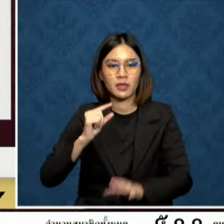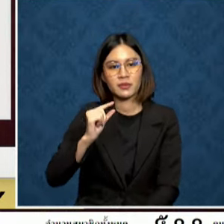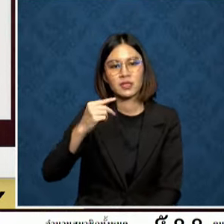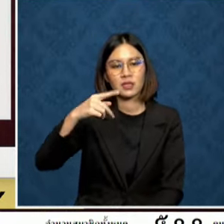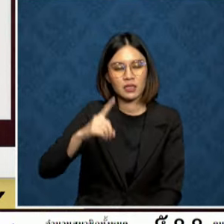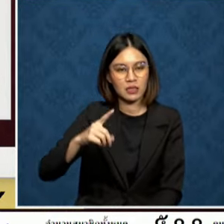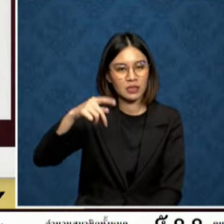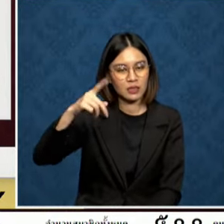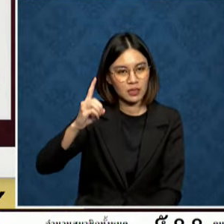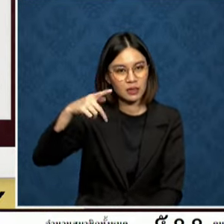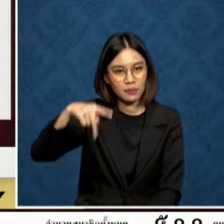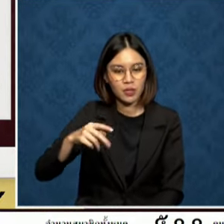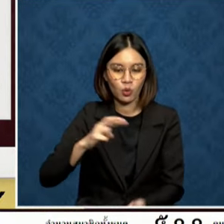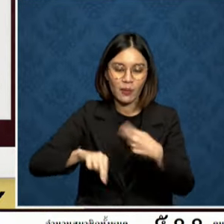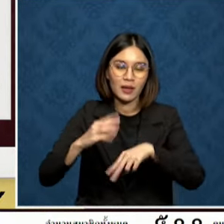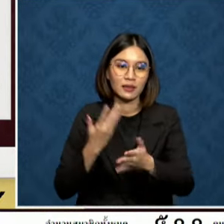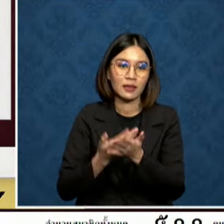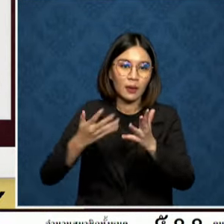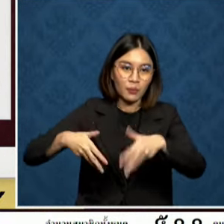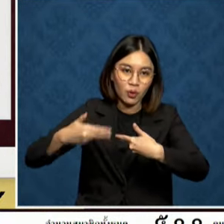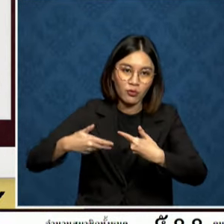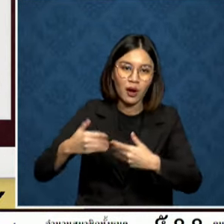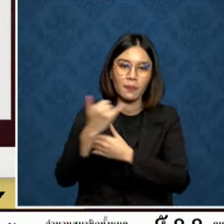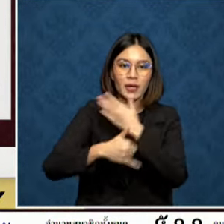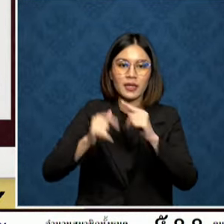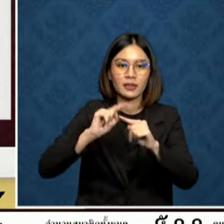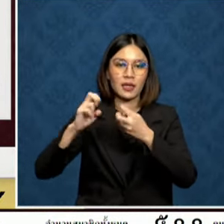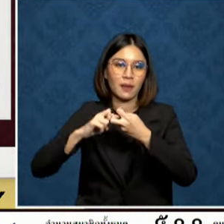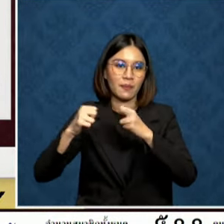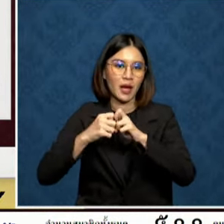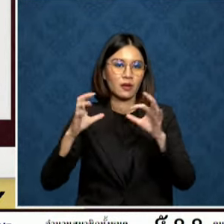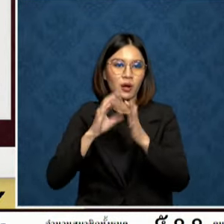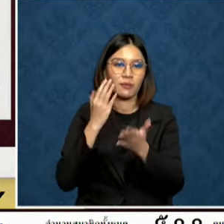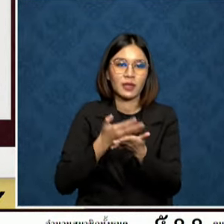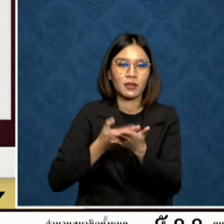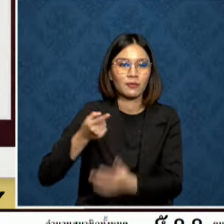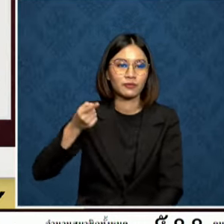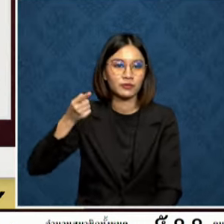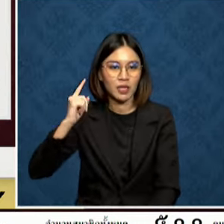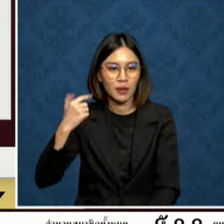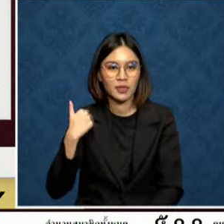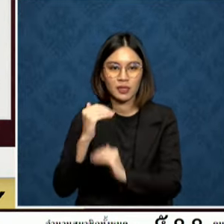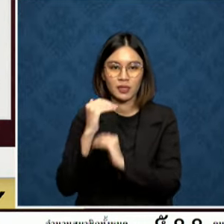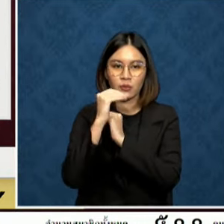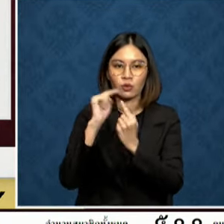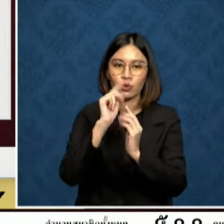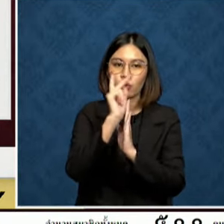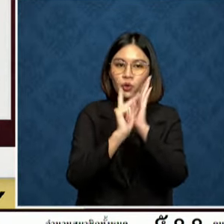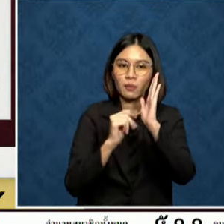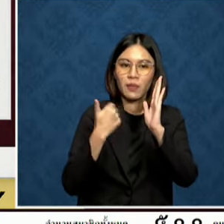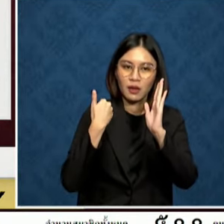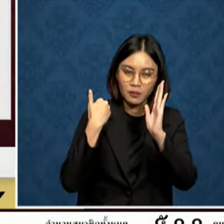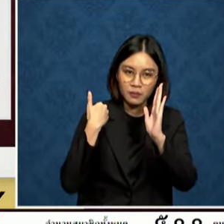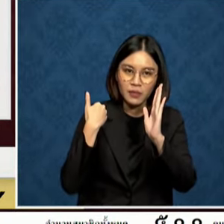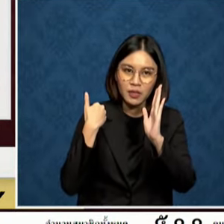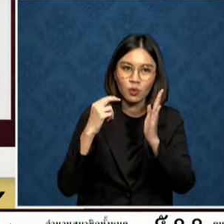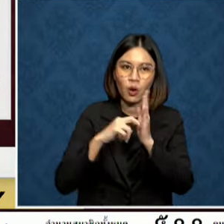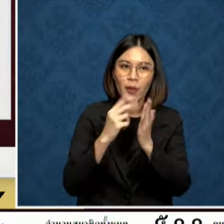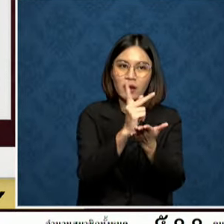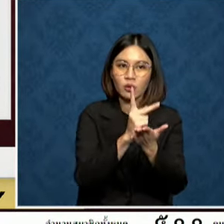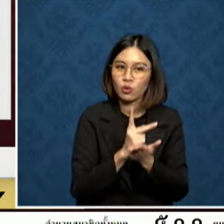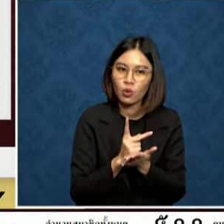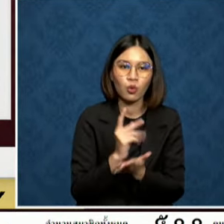ความสามารถในการหารายได้นะคะซึ่งหลายประเทศที่มีปัญหาการคลังเรื้อรังค่ะเามีการกำหนดไว้ในกฎหมายอะไรด้วยซ้ำว่าจะไม่กู้